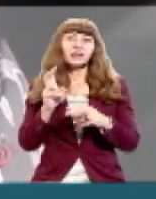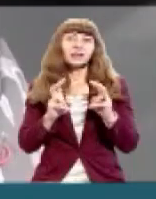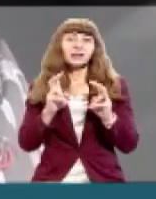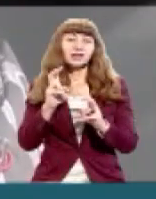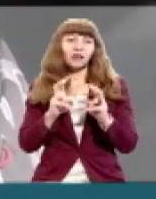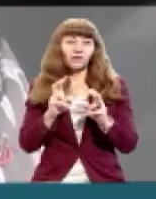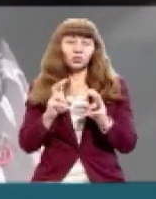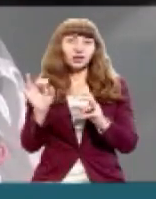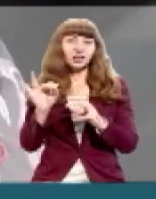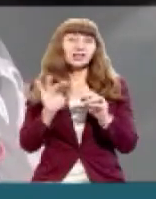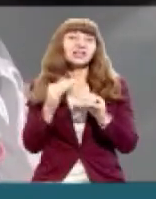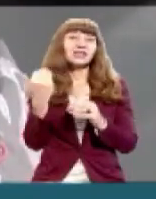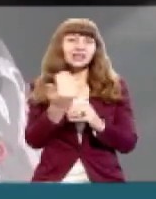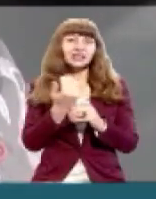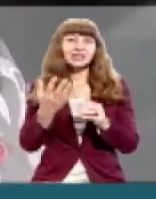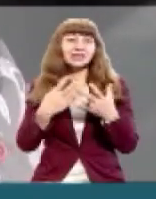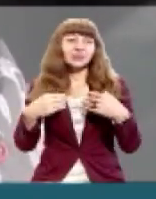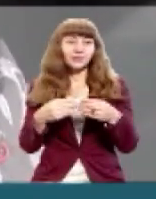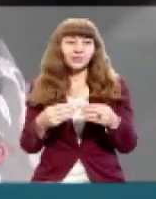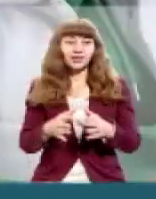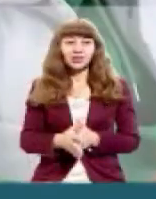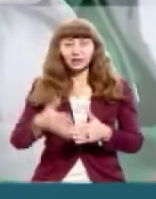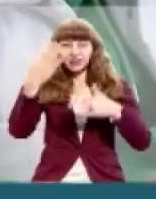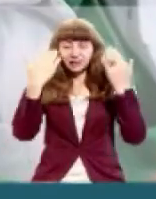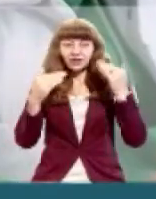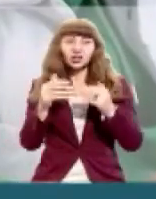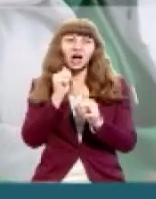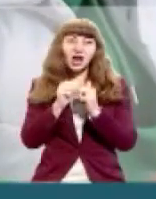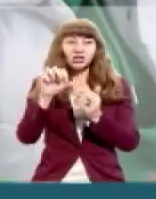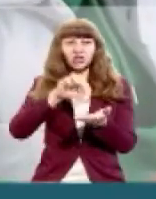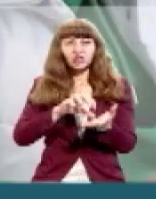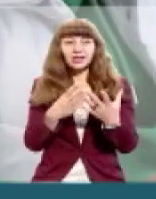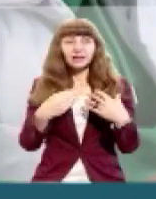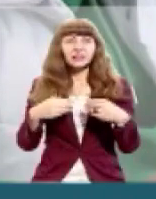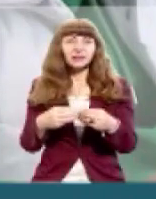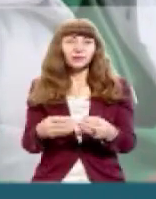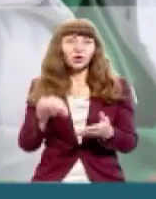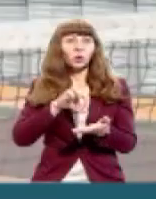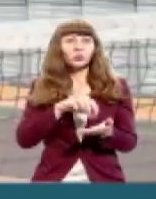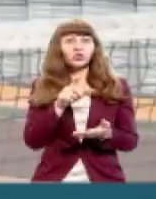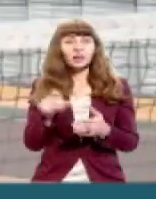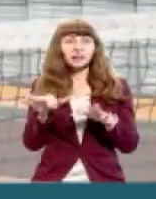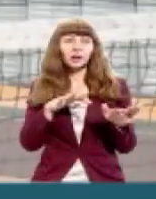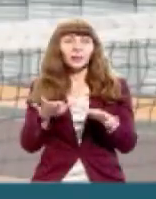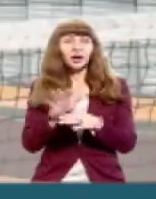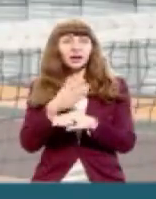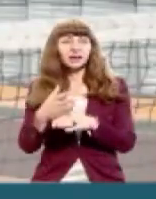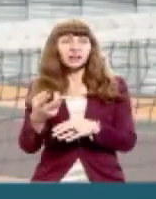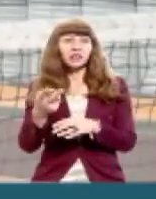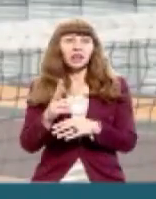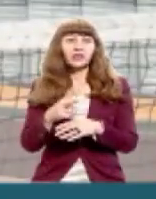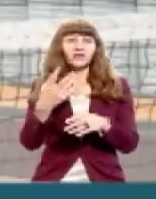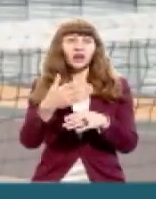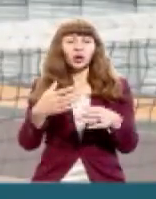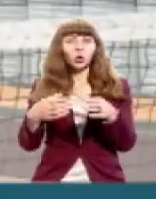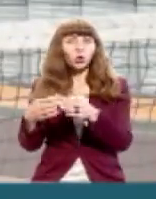отбасының әрбір мүшесін процеске толықтай тарту мен көңіл күйді қамтамасыз етуге бағытталған. Шараға қатысушыларды екі топқа бөліп,